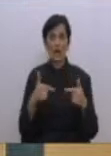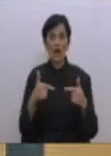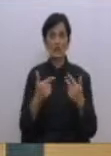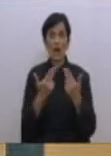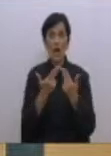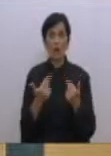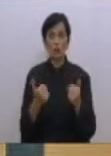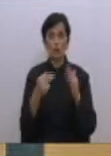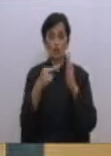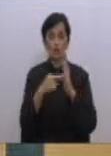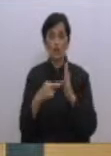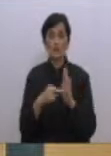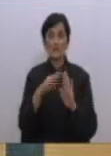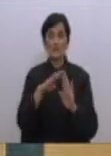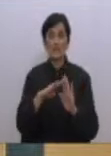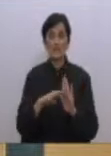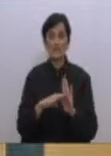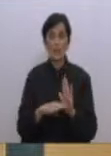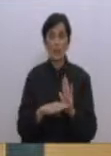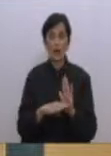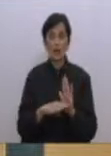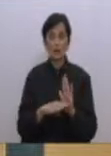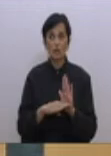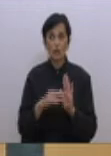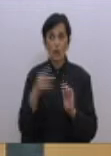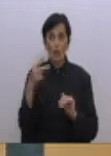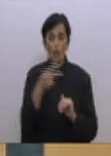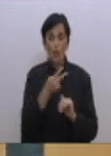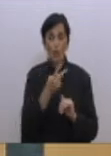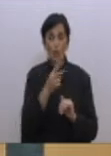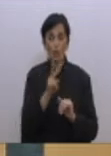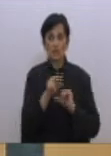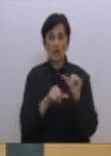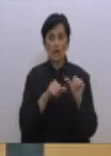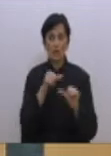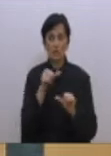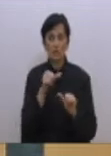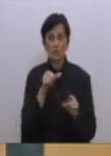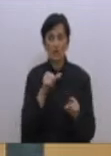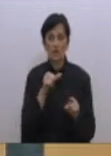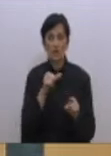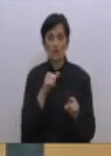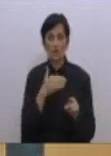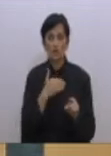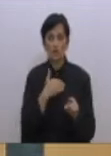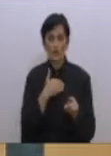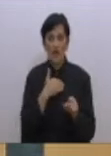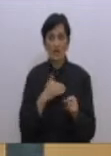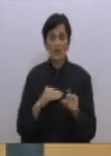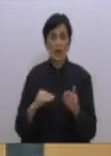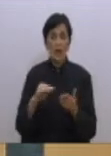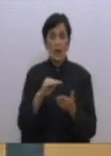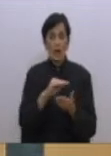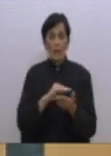აღიარებული შეფასების სისტემას. კერძოდ 2022 წელს ჩვენ განმეორებით